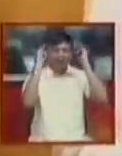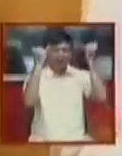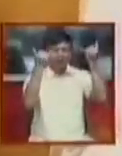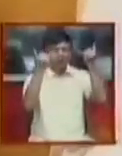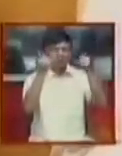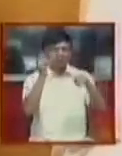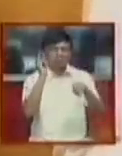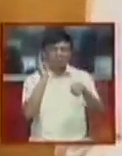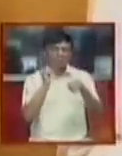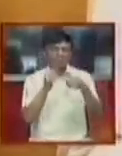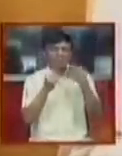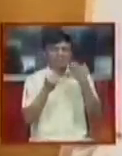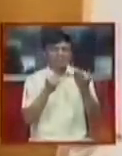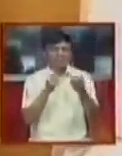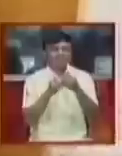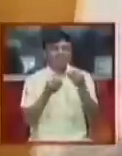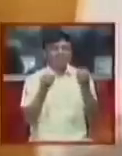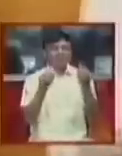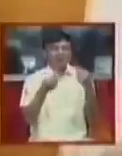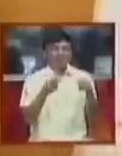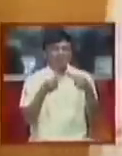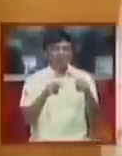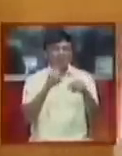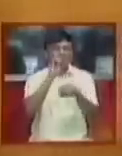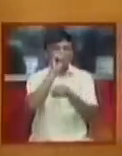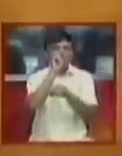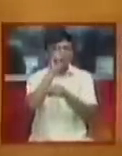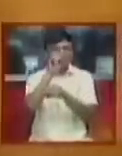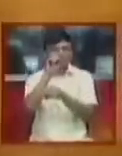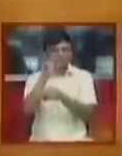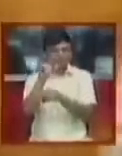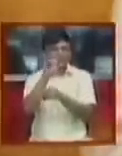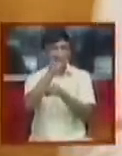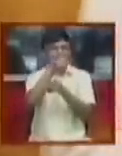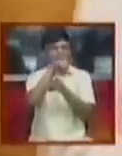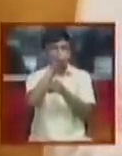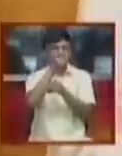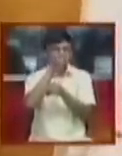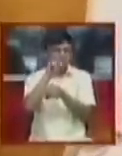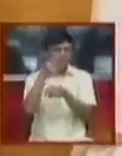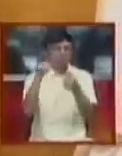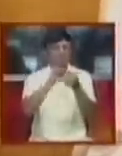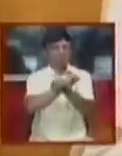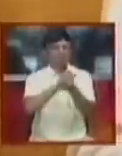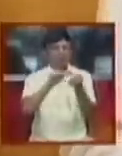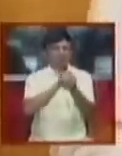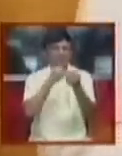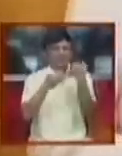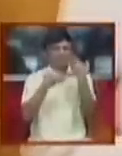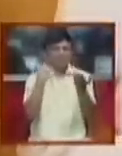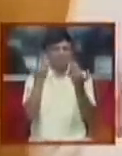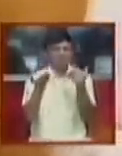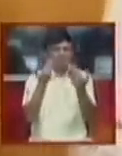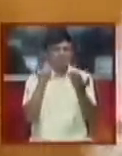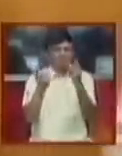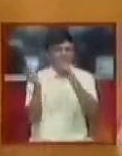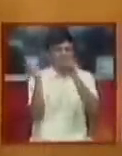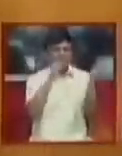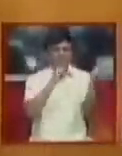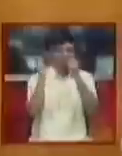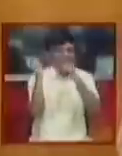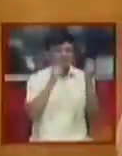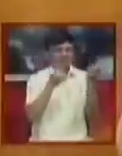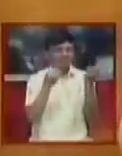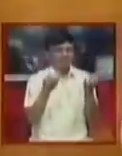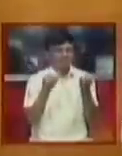Walang kalaban-laban din po ang marami sa tinamaan ng bagyong Ondoy, Pepeng at Sendong. Napakarami pong nasawi sa paggupit ng mga dilubyong